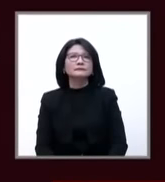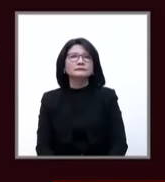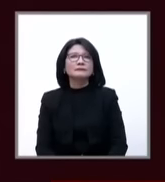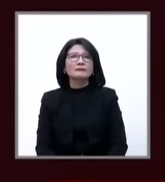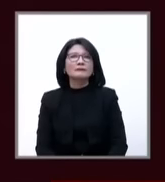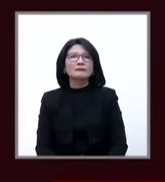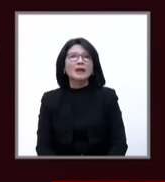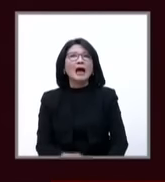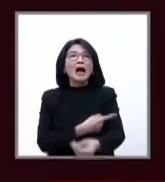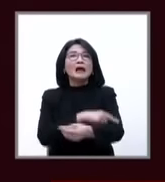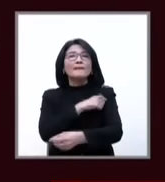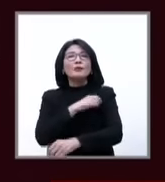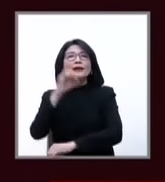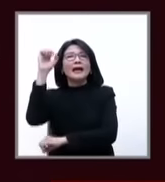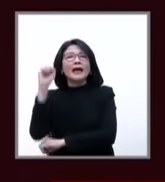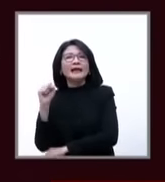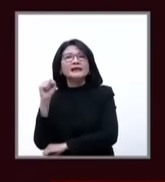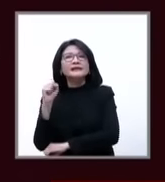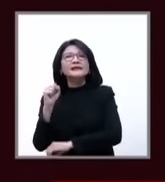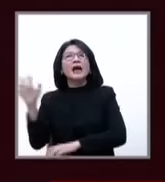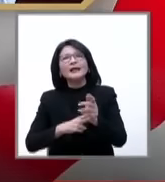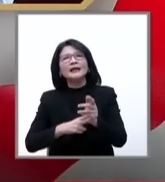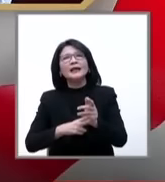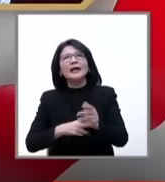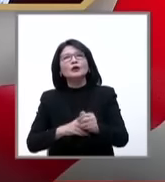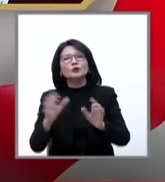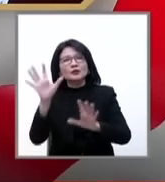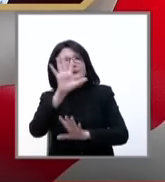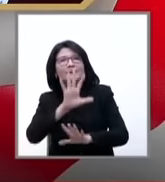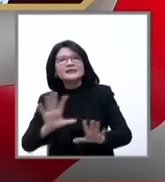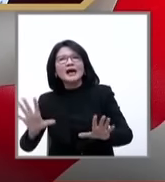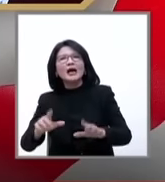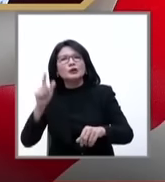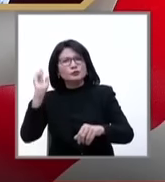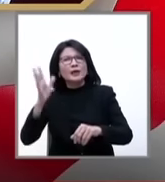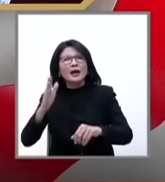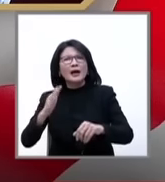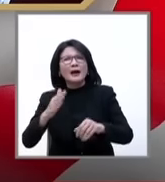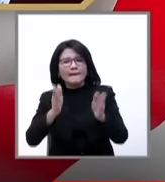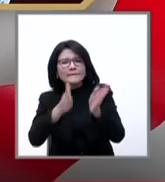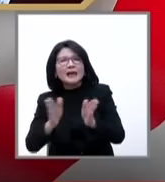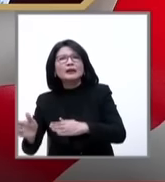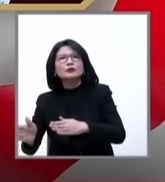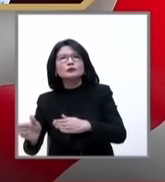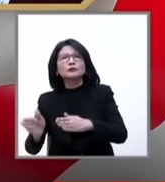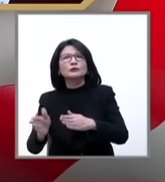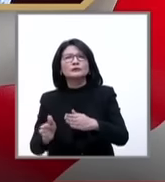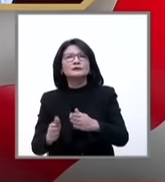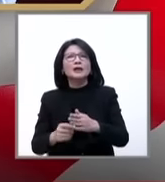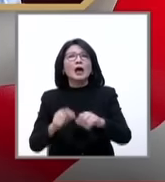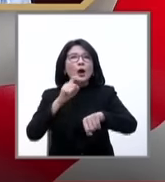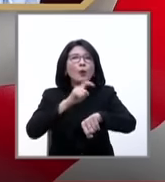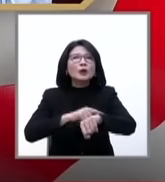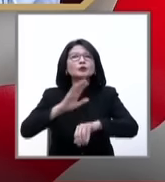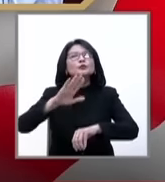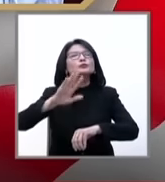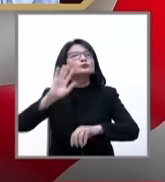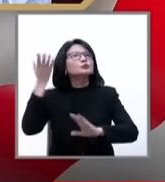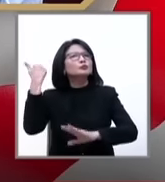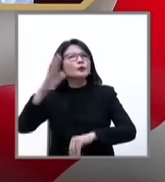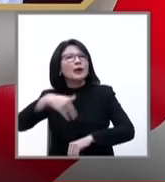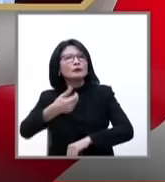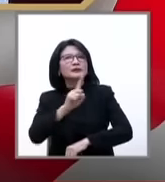dalam jalannya pemerintahan. Oke. Itu fakta. Karena apa? Karena mereka kan punya kewenangan yang terbatas. Itu yang pertama. Yang kedua, yang